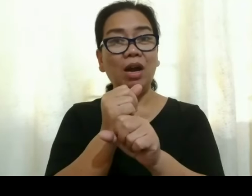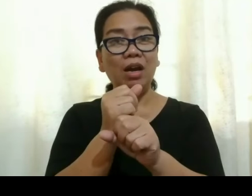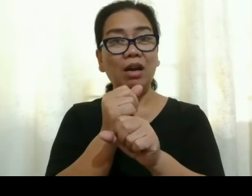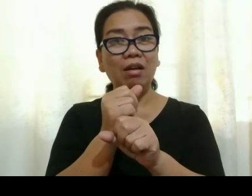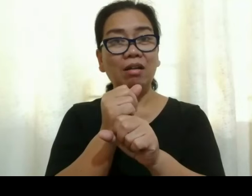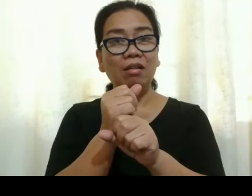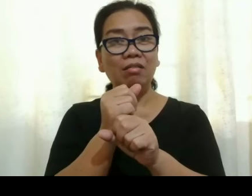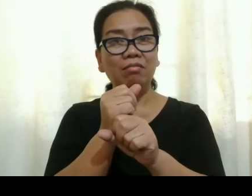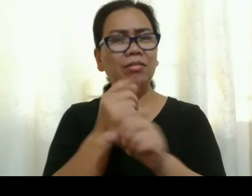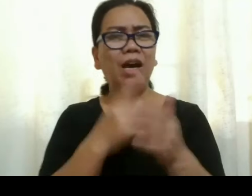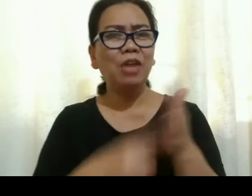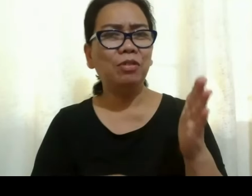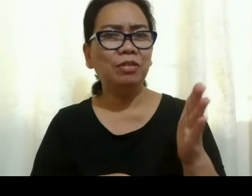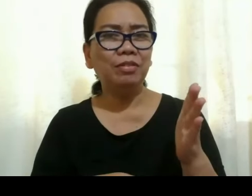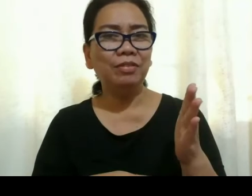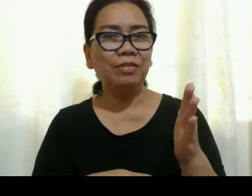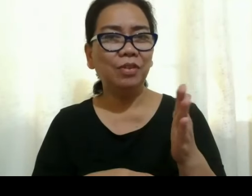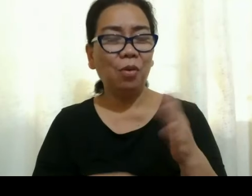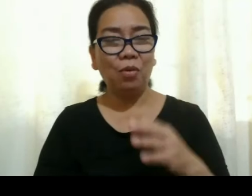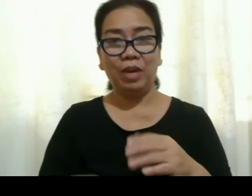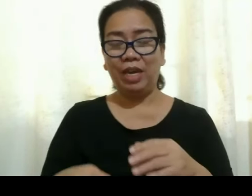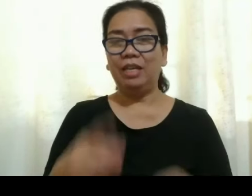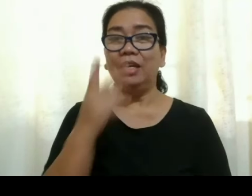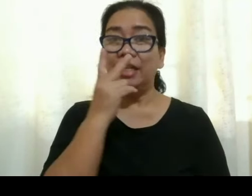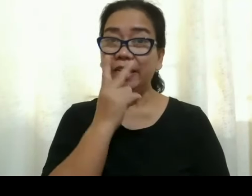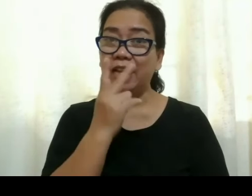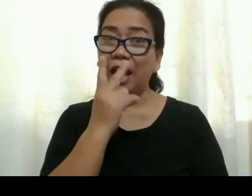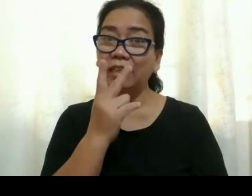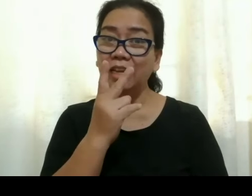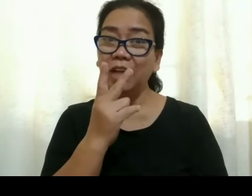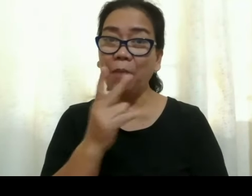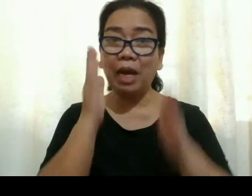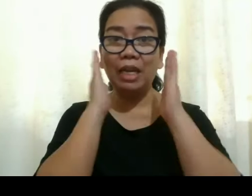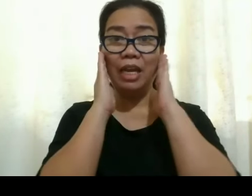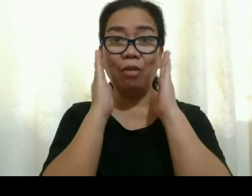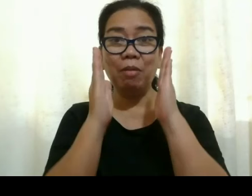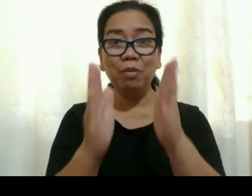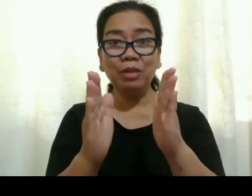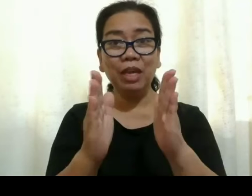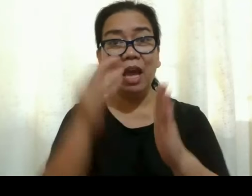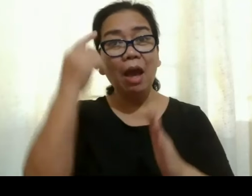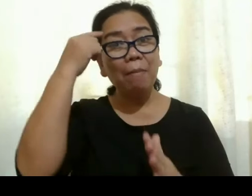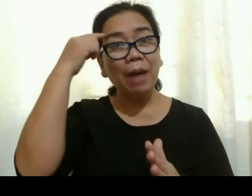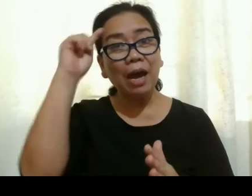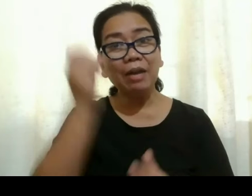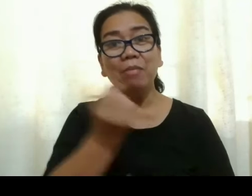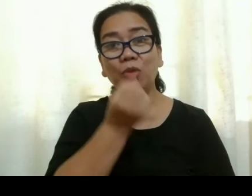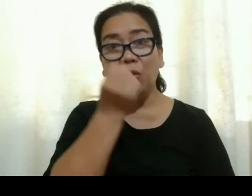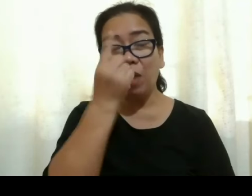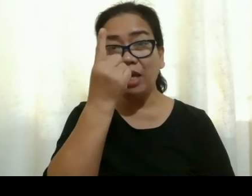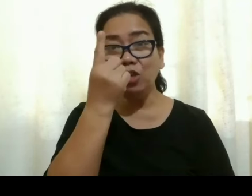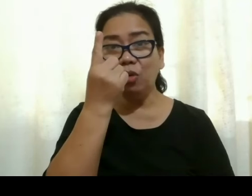gumagawa ng ano? Okay, tingnan natin, makinig kayong mabuti